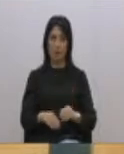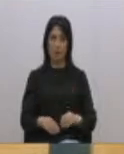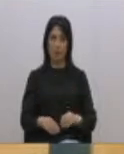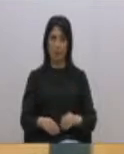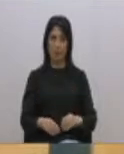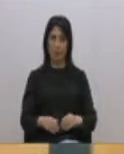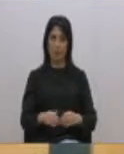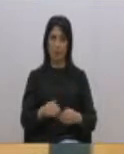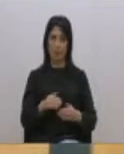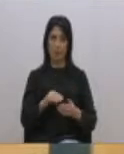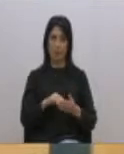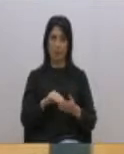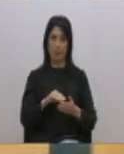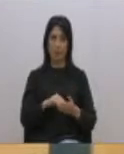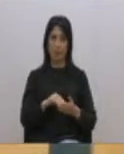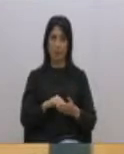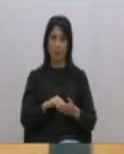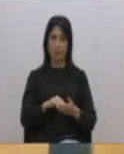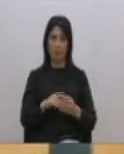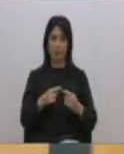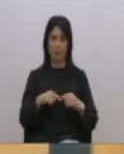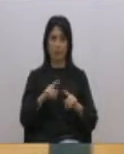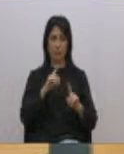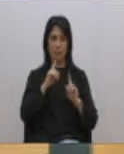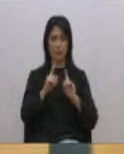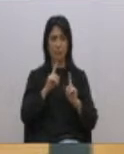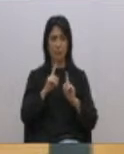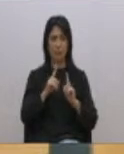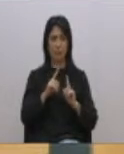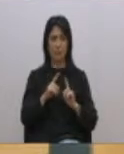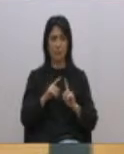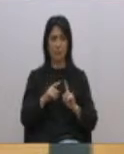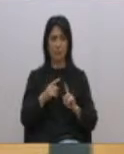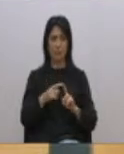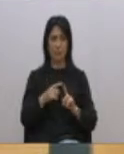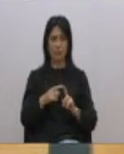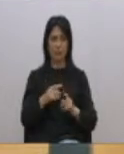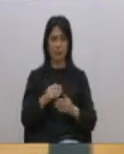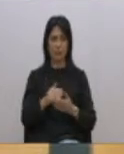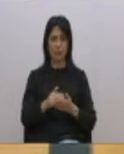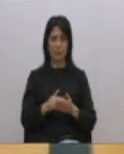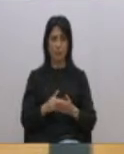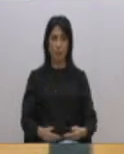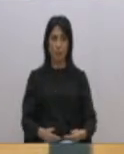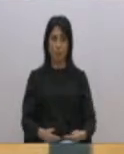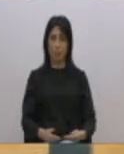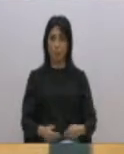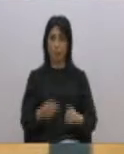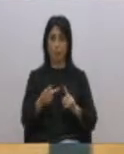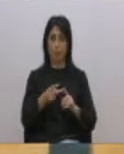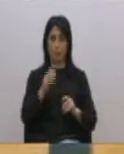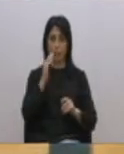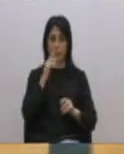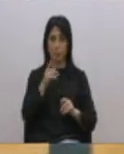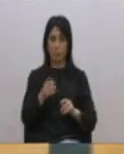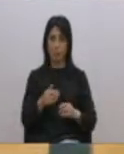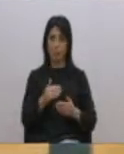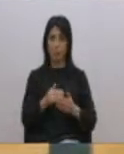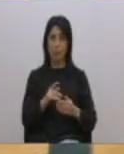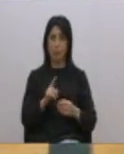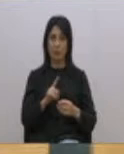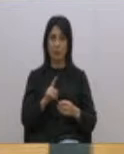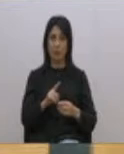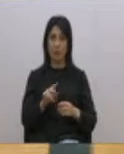შეცატან პროექტს კომიტეტის ხმობაზე იქნა პირველი მოსმენი, შემდეგ განხილვისათვის